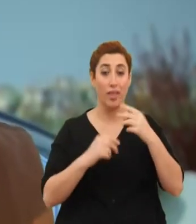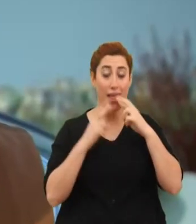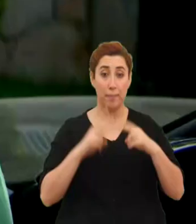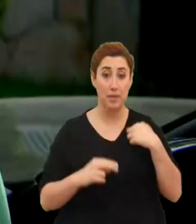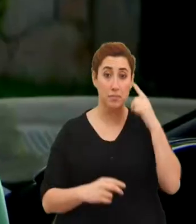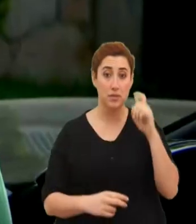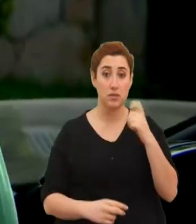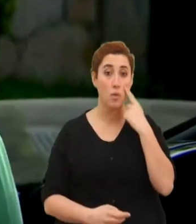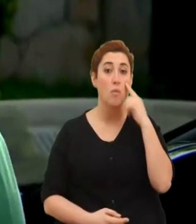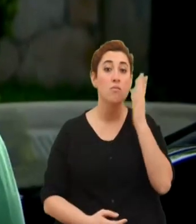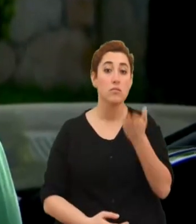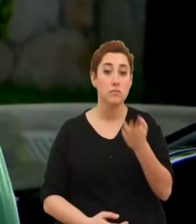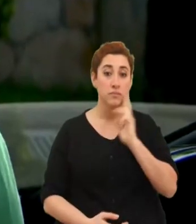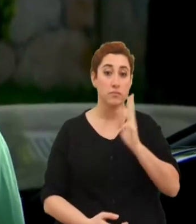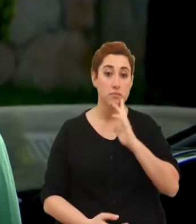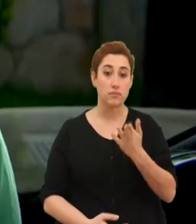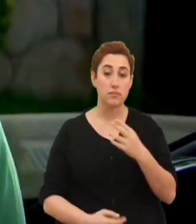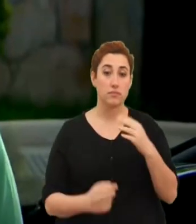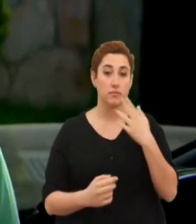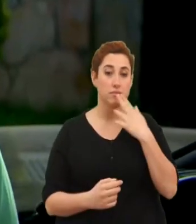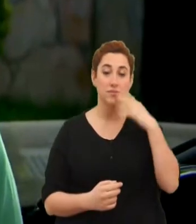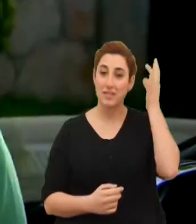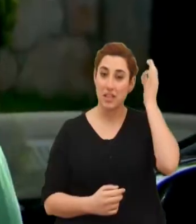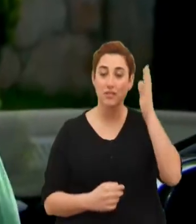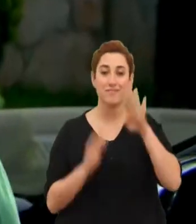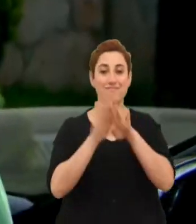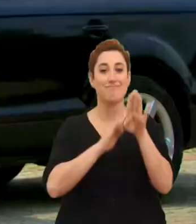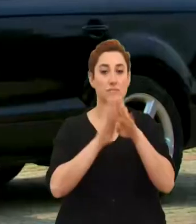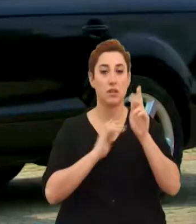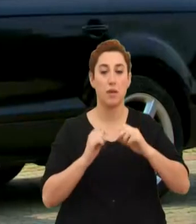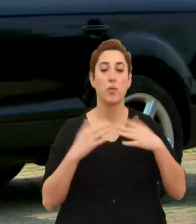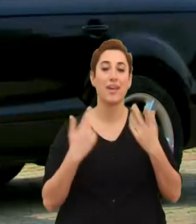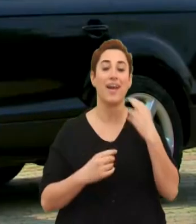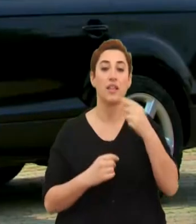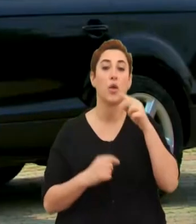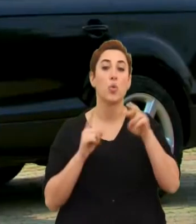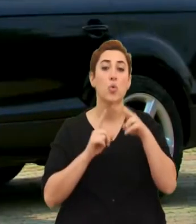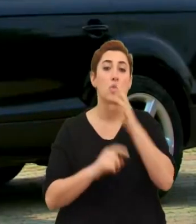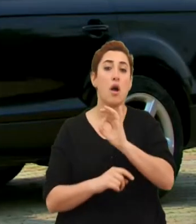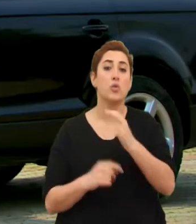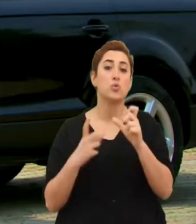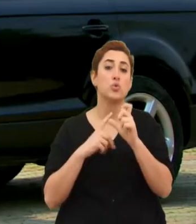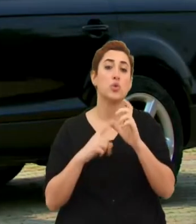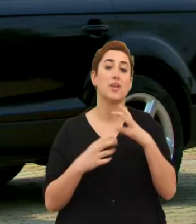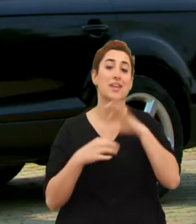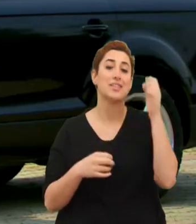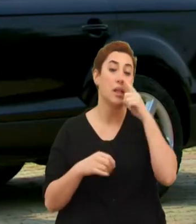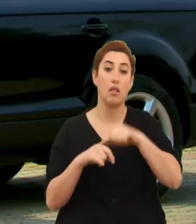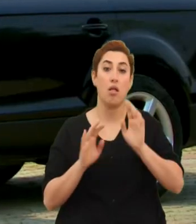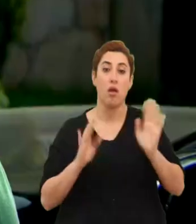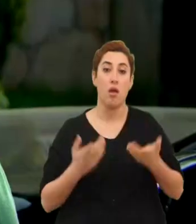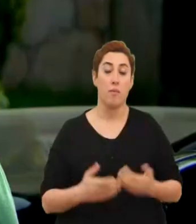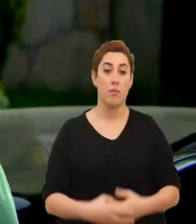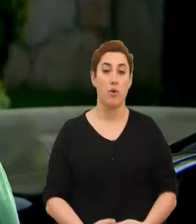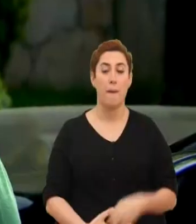miyiz Şükrü ya? Görmüyor musunuz efendim? Hanımın saçlarını okşuyor. Ya iyi de Nurhan bu Şükrü. İnsan inanamıyor